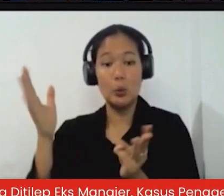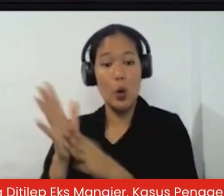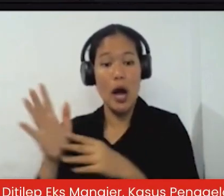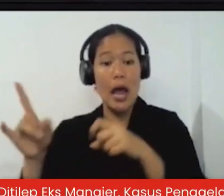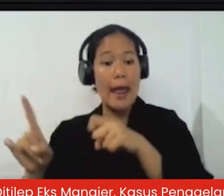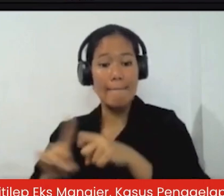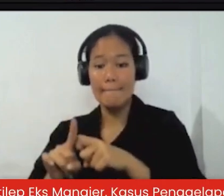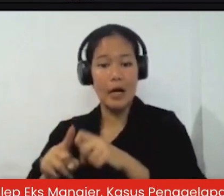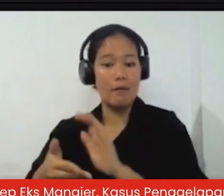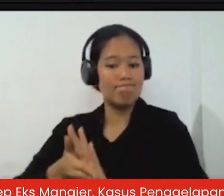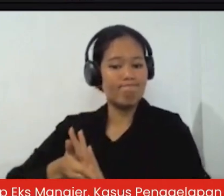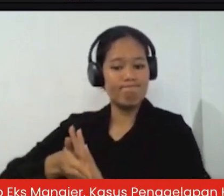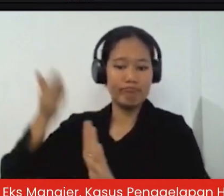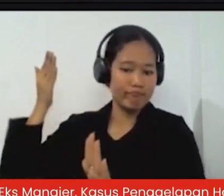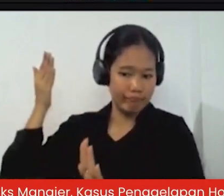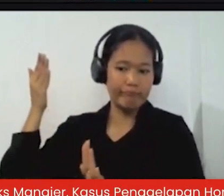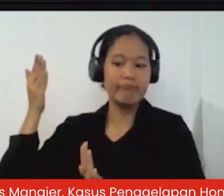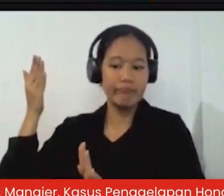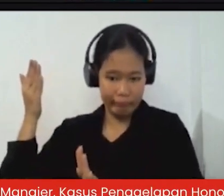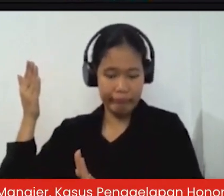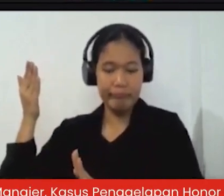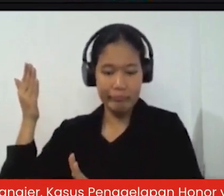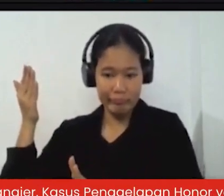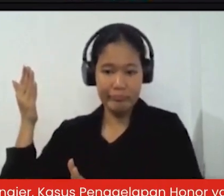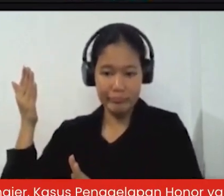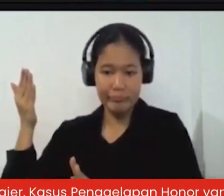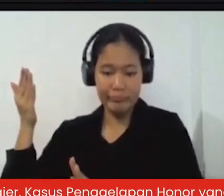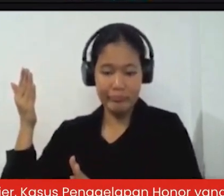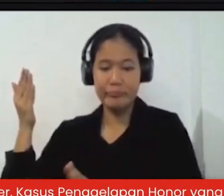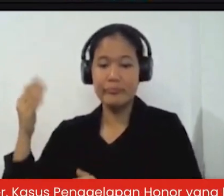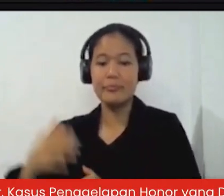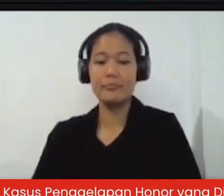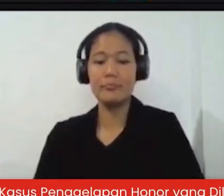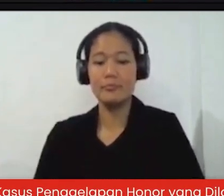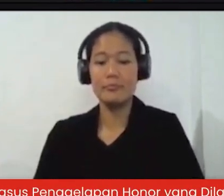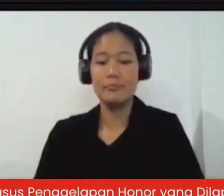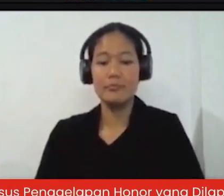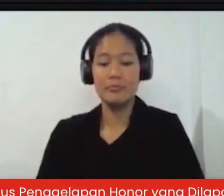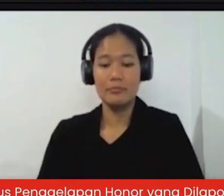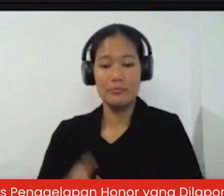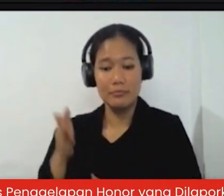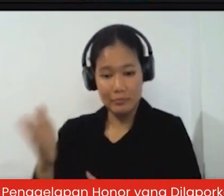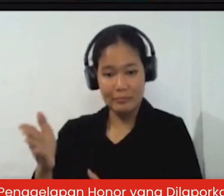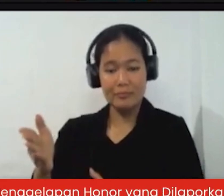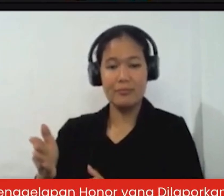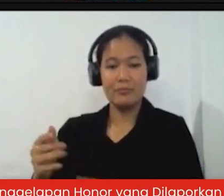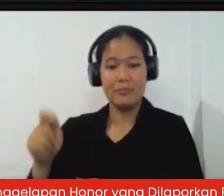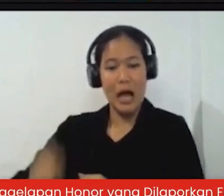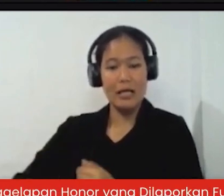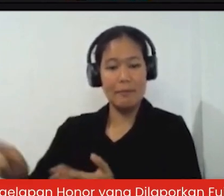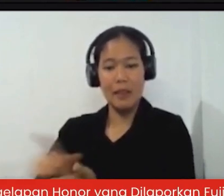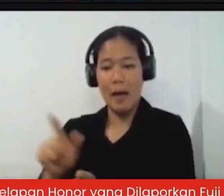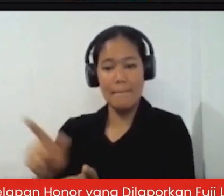pemberhentian dari jabatan Ketua Mahkamah Konstitusi kepada hakim terlapor